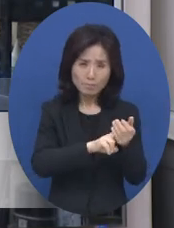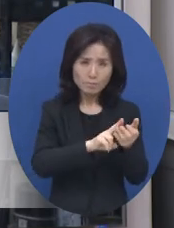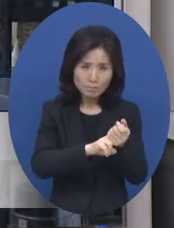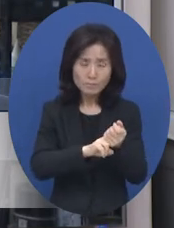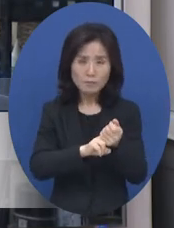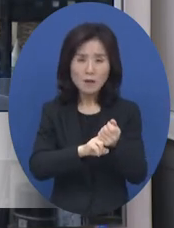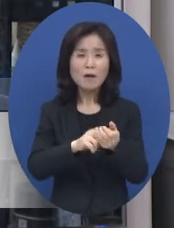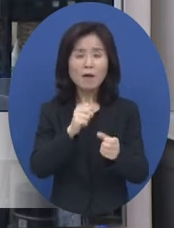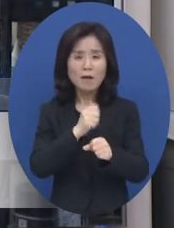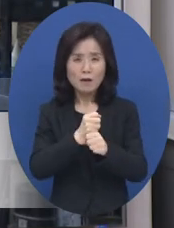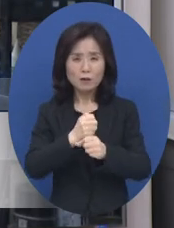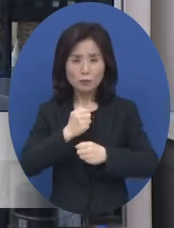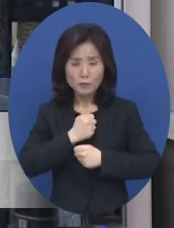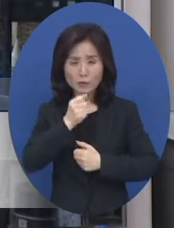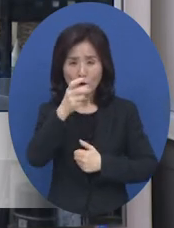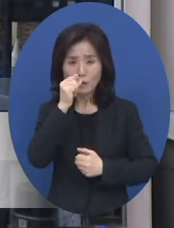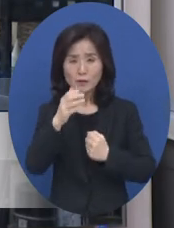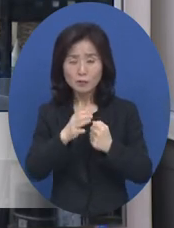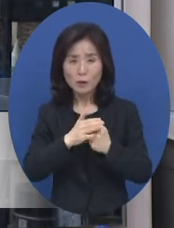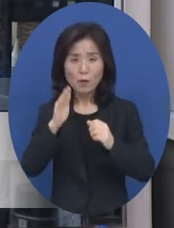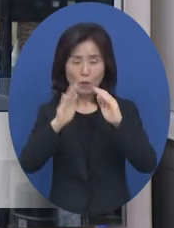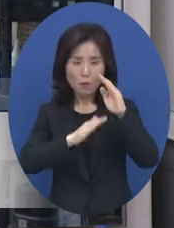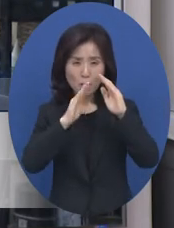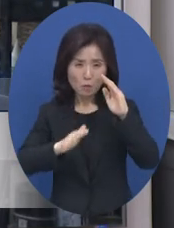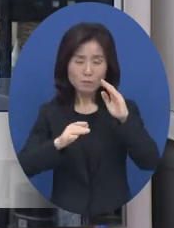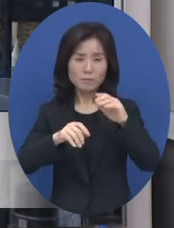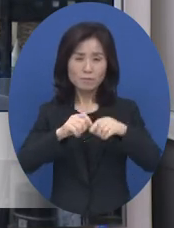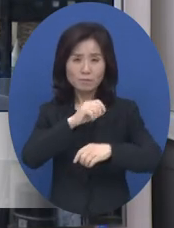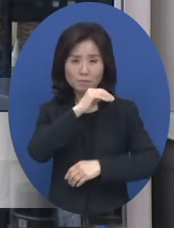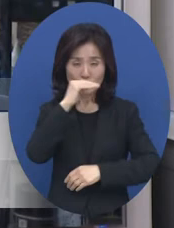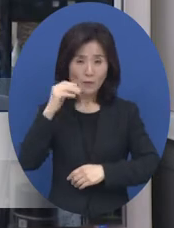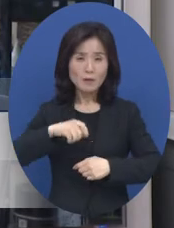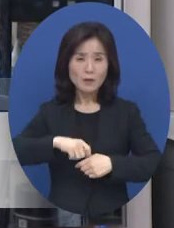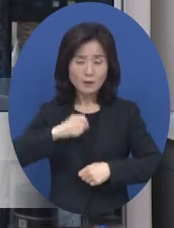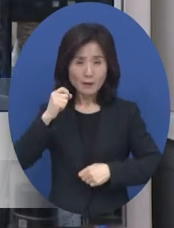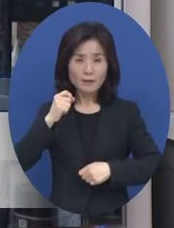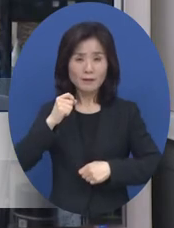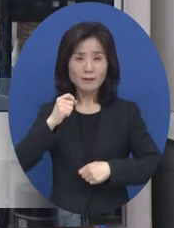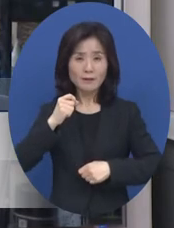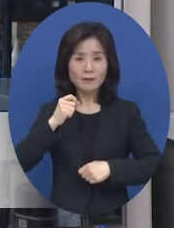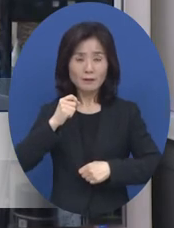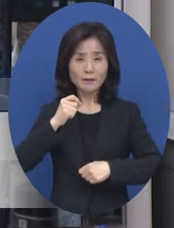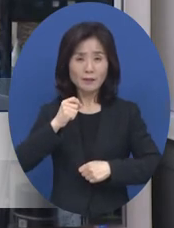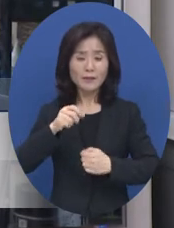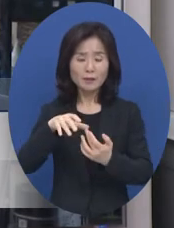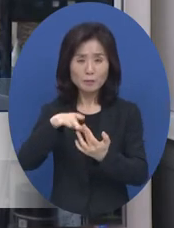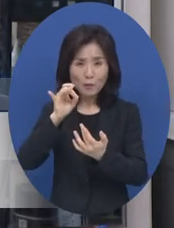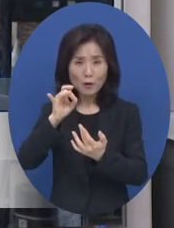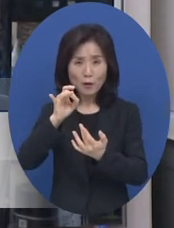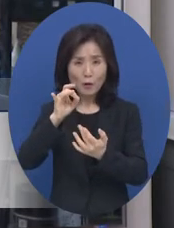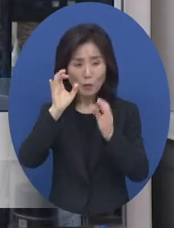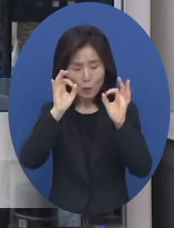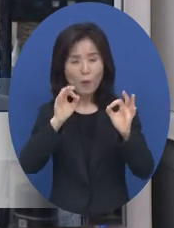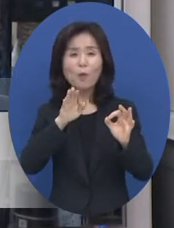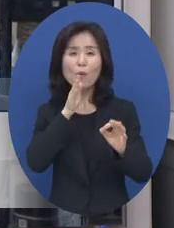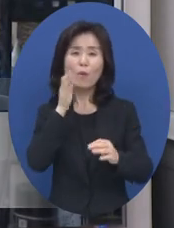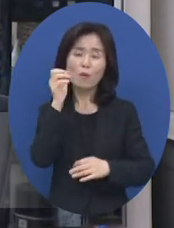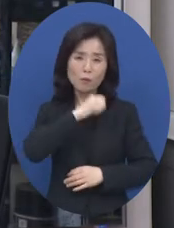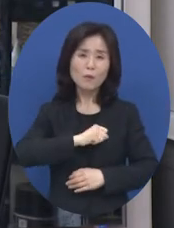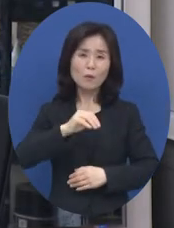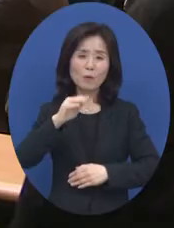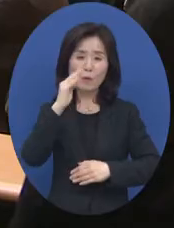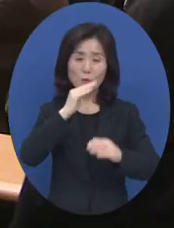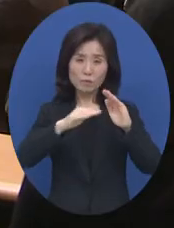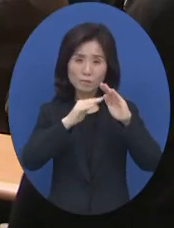되는지를 제가 이건 당선으로 굉장히 공정하게 이루어 지고 있구나 라는 것을 정말 깨닫게